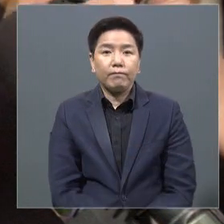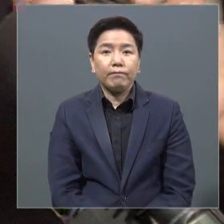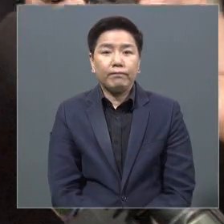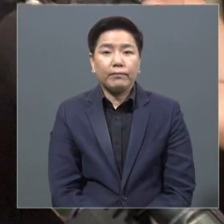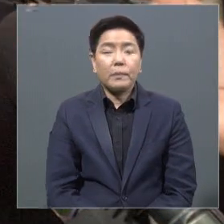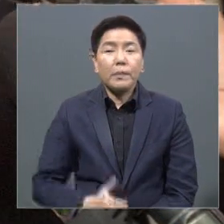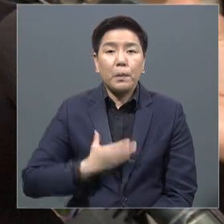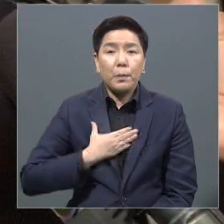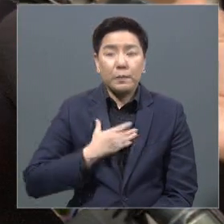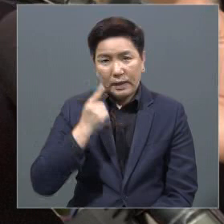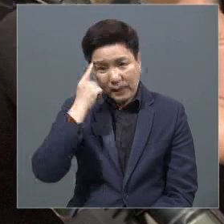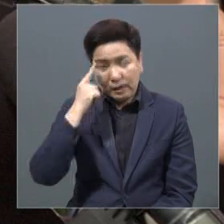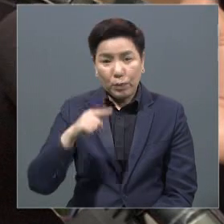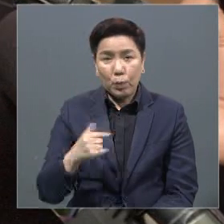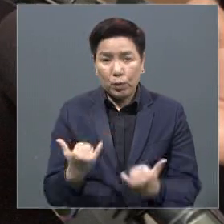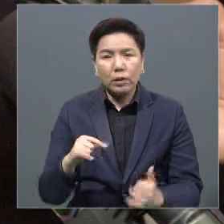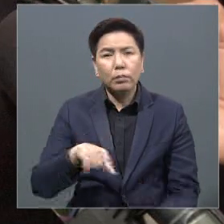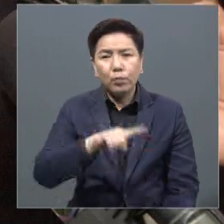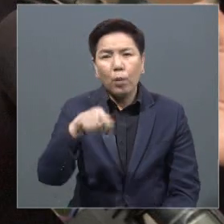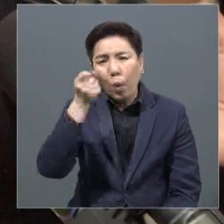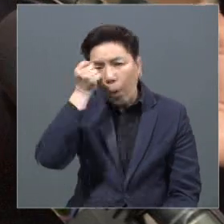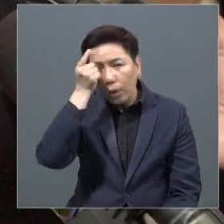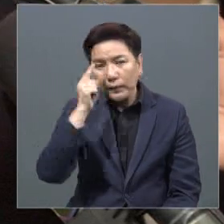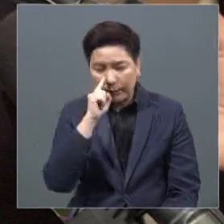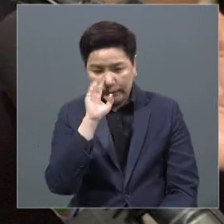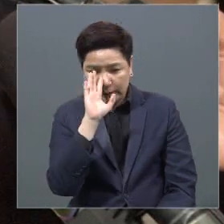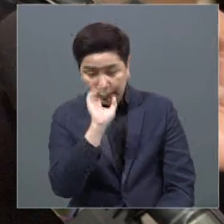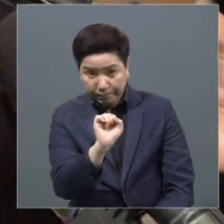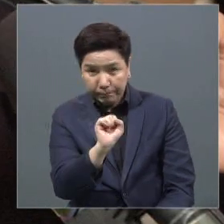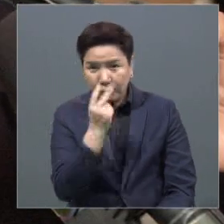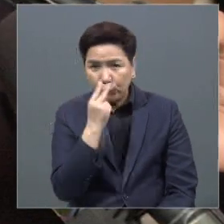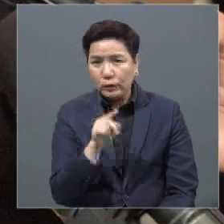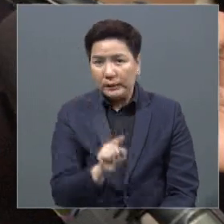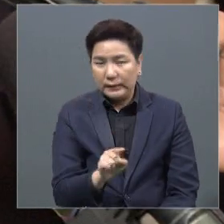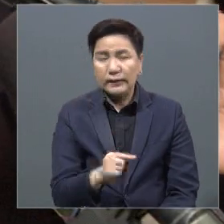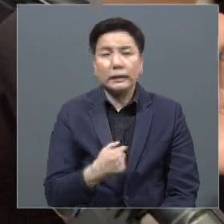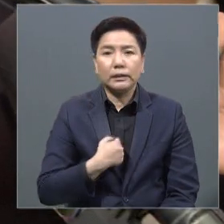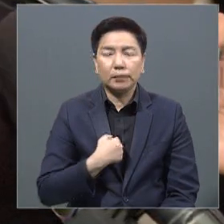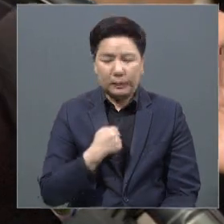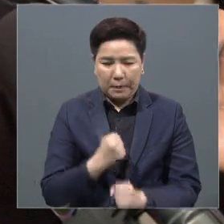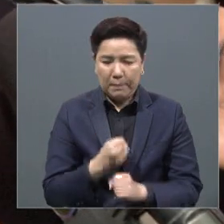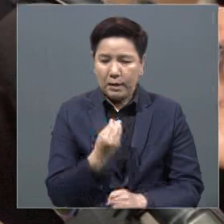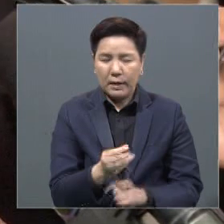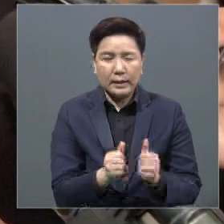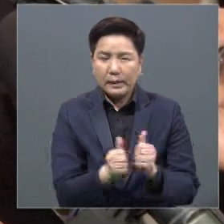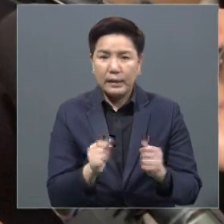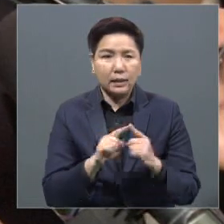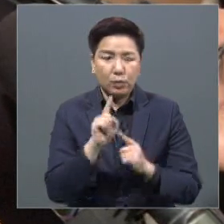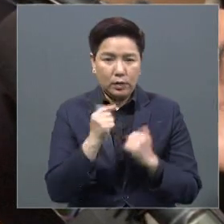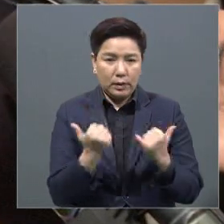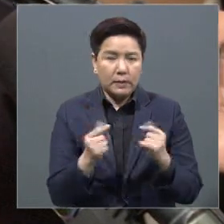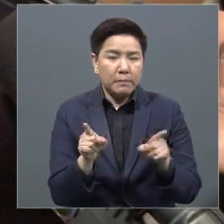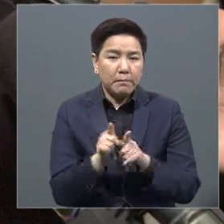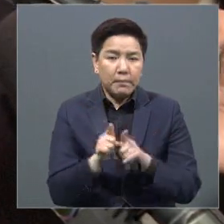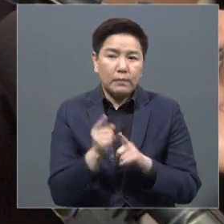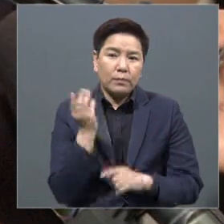ก็ผมคิดว่าวันนี้ทุกคนเข้าใจว่าทุกคนกำลังจับตาดูอยู่นะครับผมก็จะทำให้ดีที่สุดนะครับเหมือนกับ